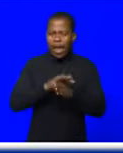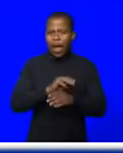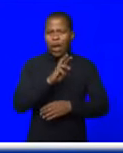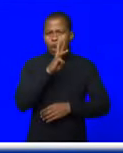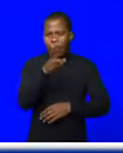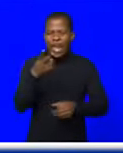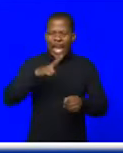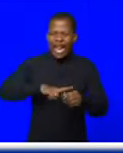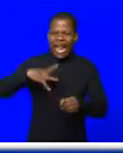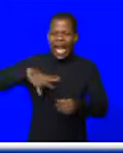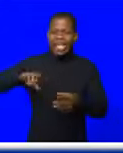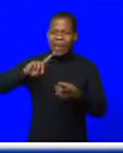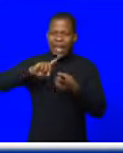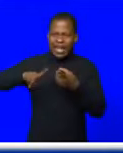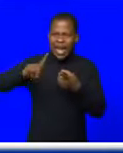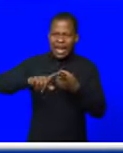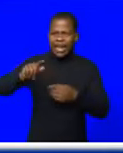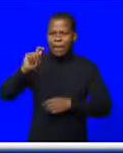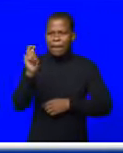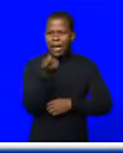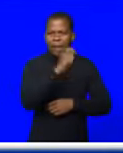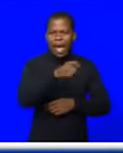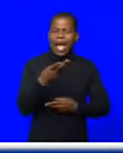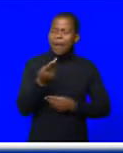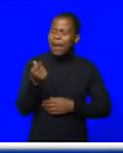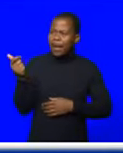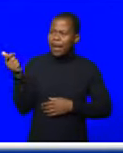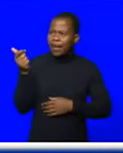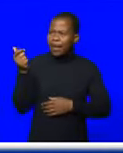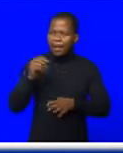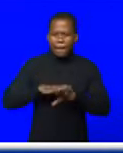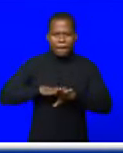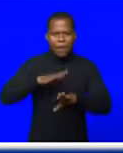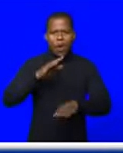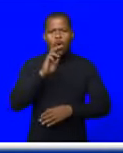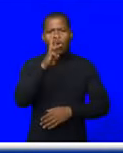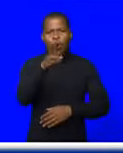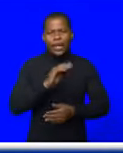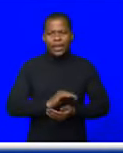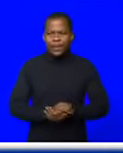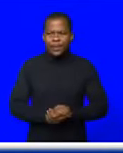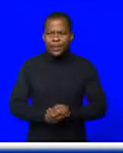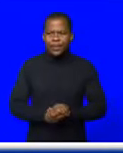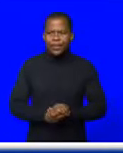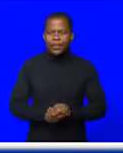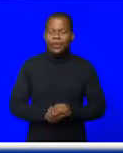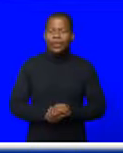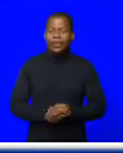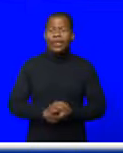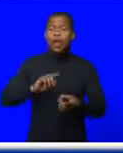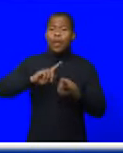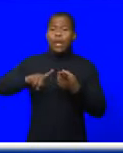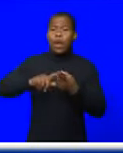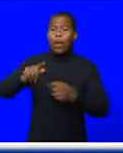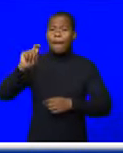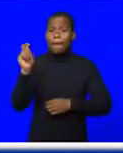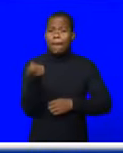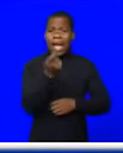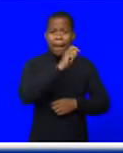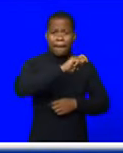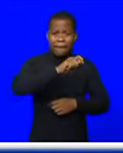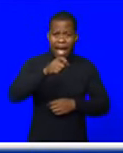ngalokudlala lo mdlalo. Imishini yethu ithi ithenisi kufuna ukuthi ibe ngumdlalo lo sewudlalwa